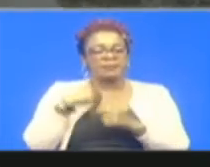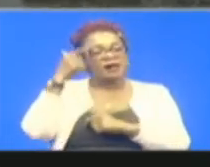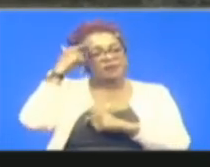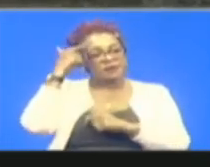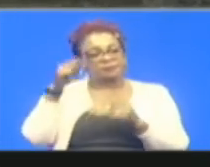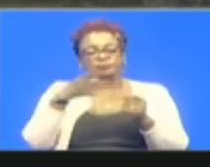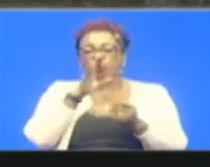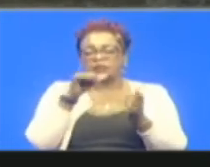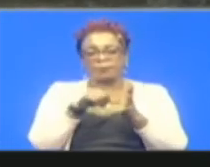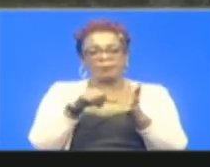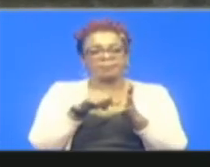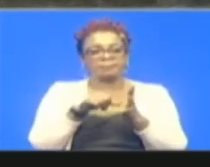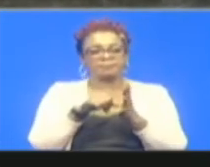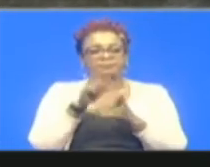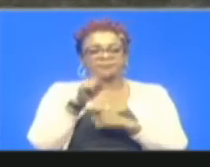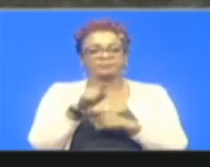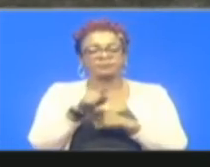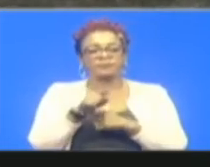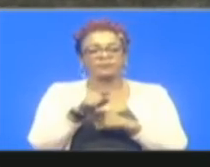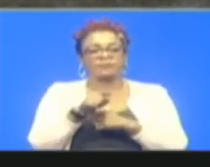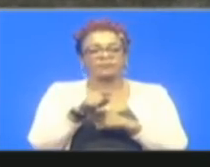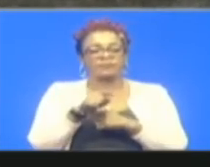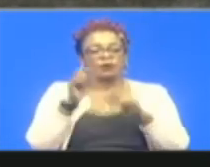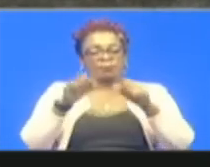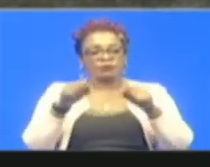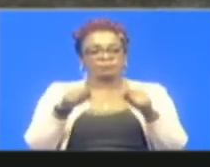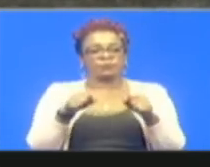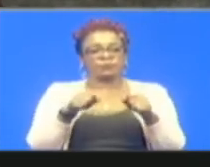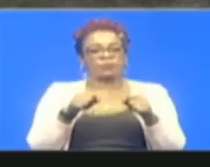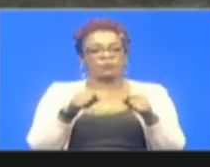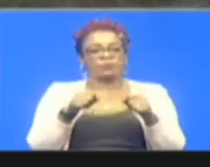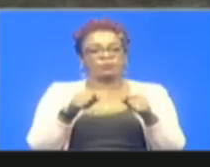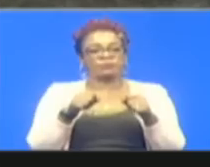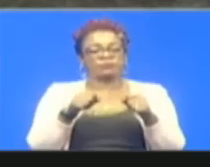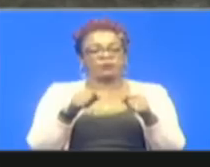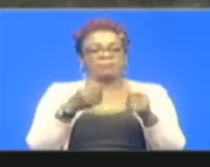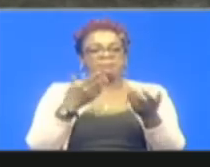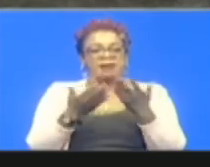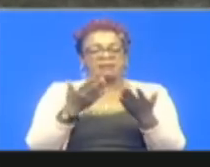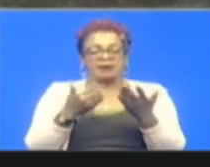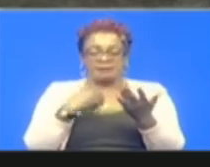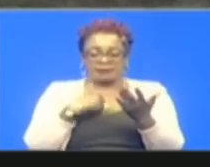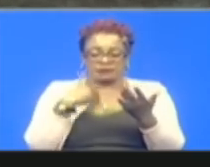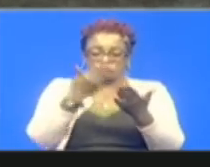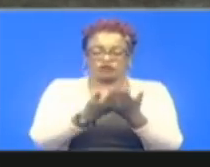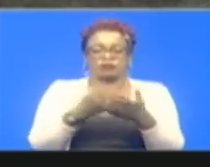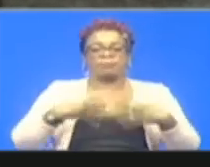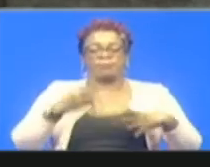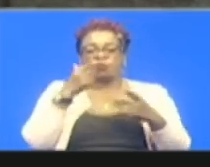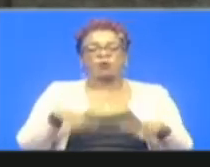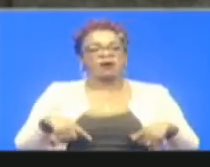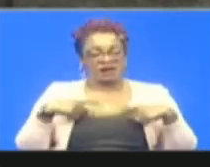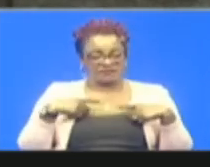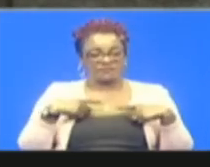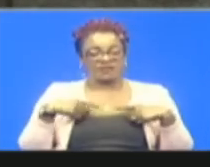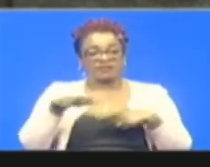maji, pamoja na kwamba ilikuwa ni matatizo yaliweza kuwafikia watu ambao wakaaji wakiishi katika hiyo